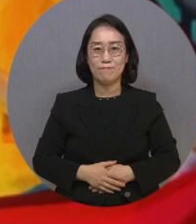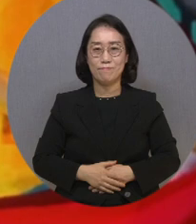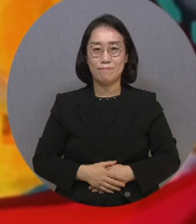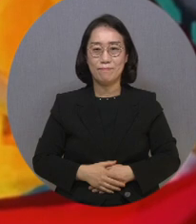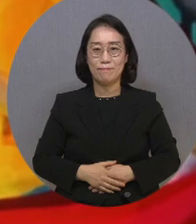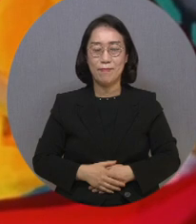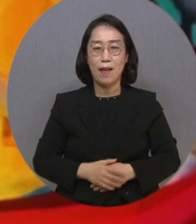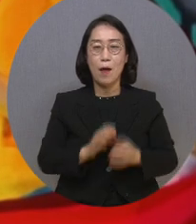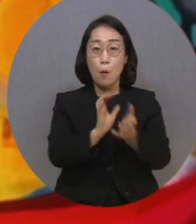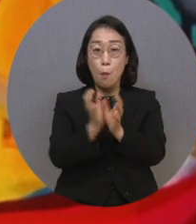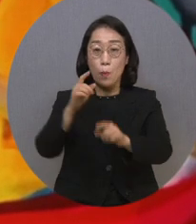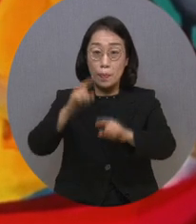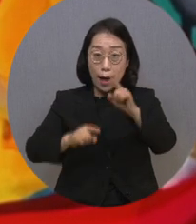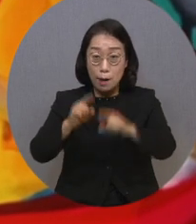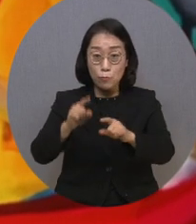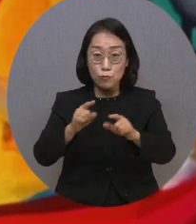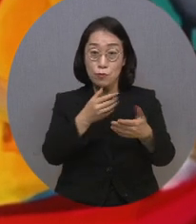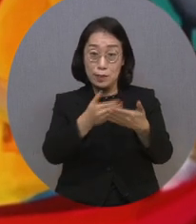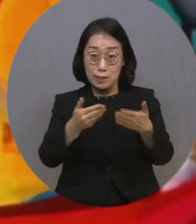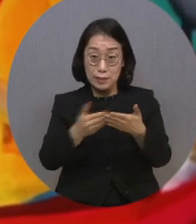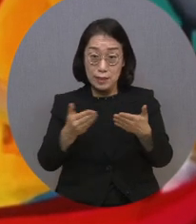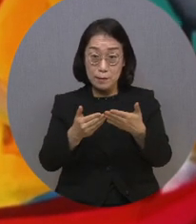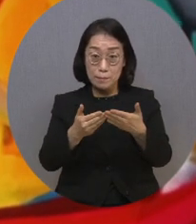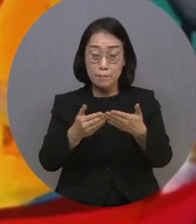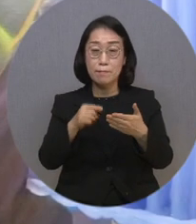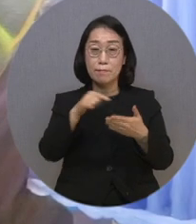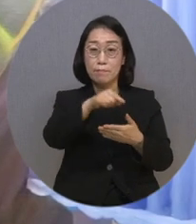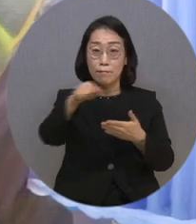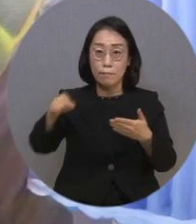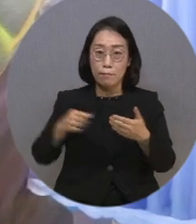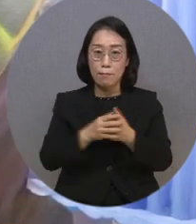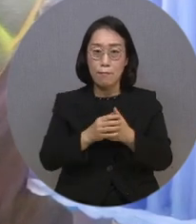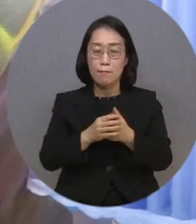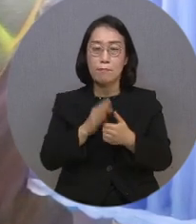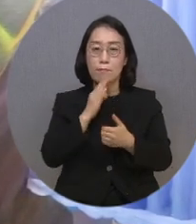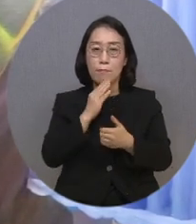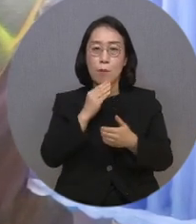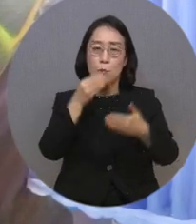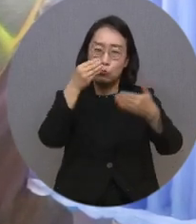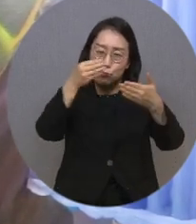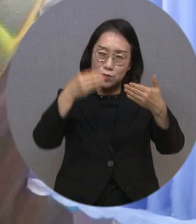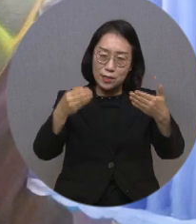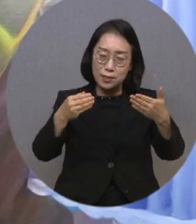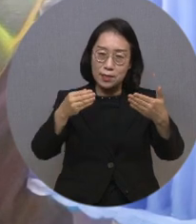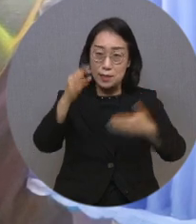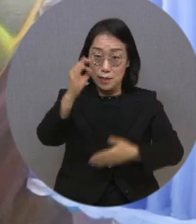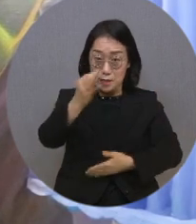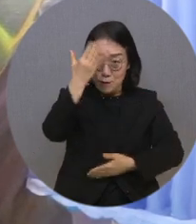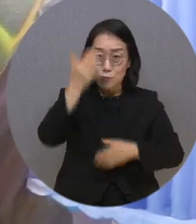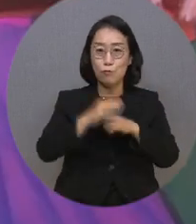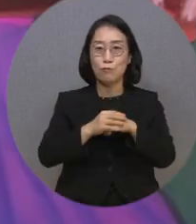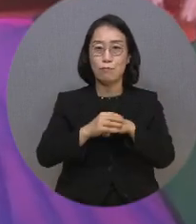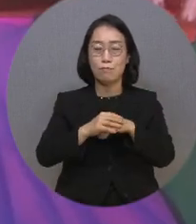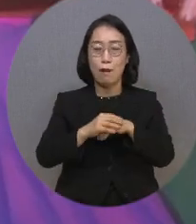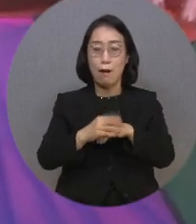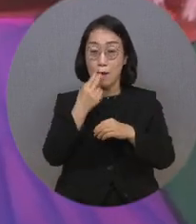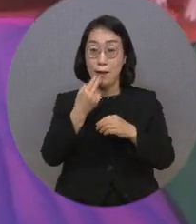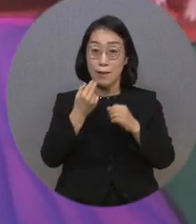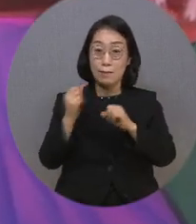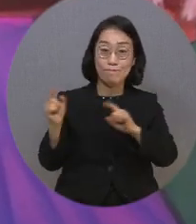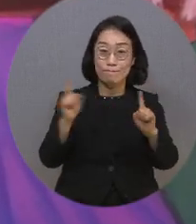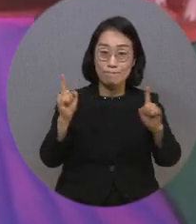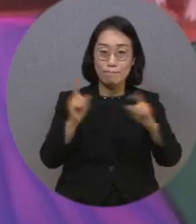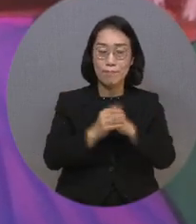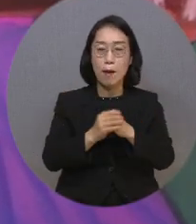정원을 테마로 꾸준히 작업해온 이존립 작가는 감각적인 붓질로 생동감 있게 표현해 밝고